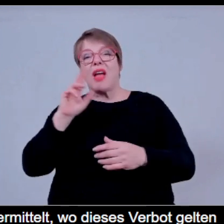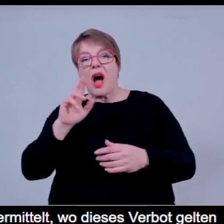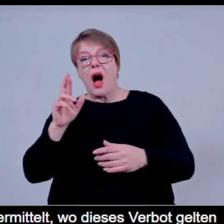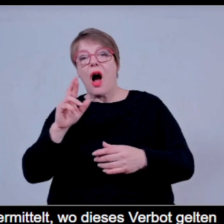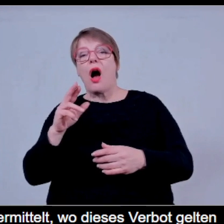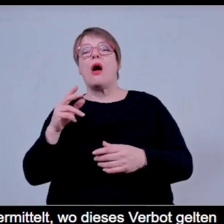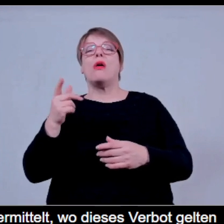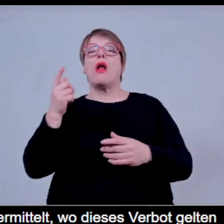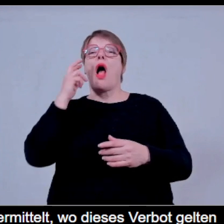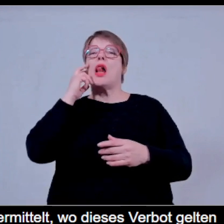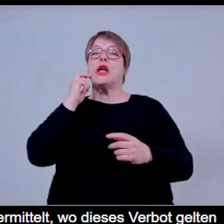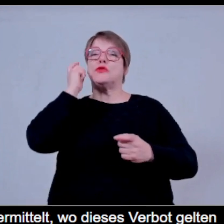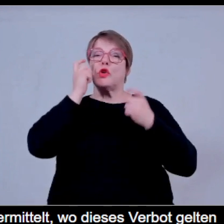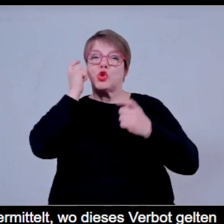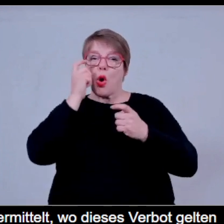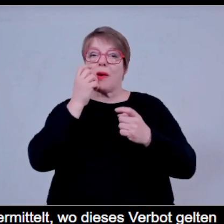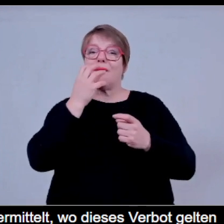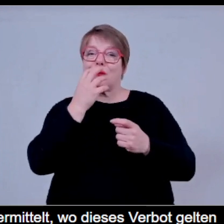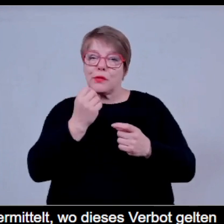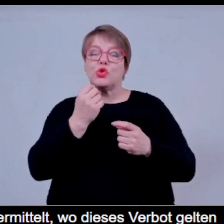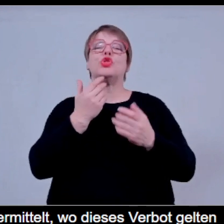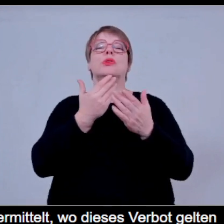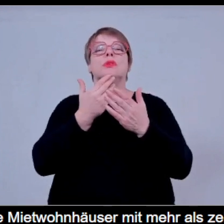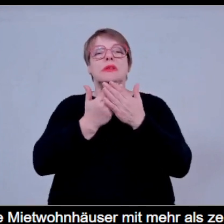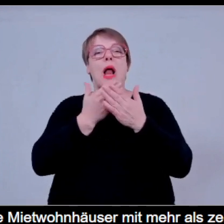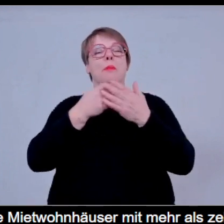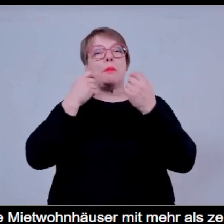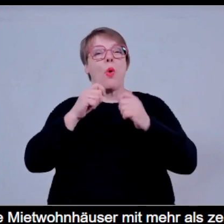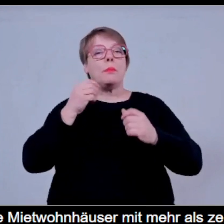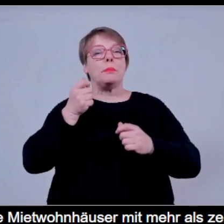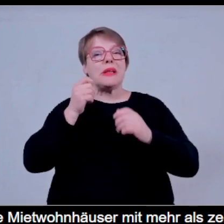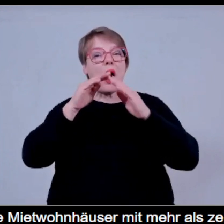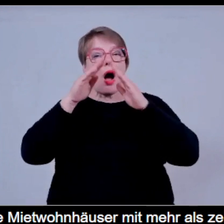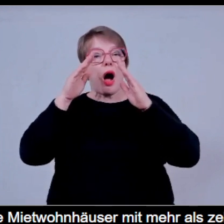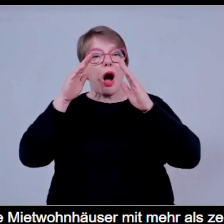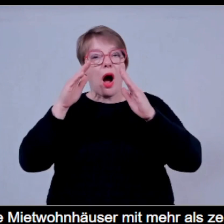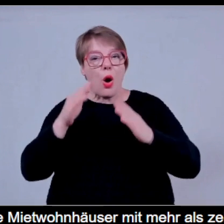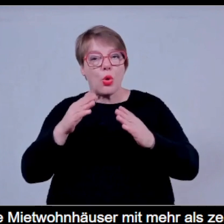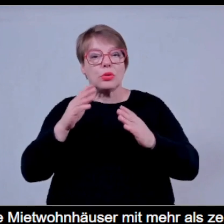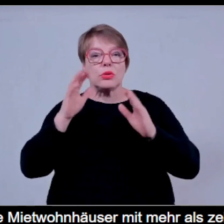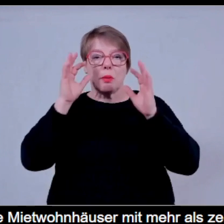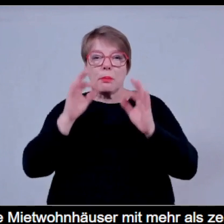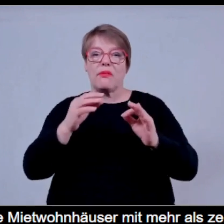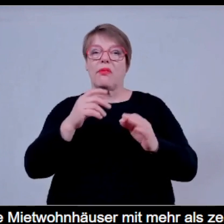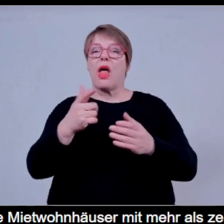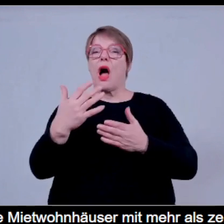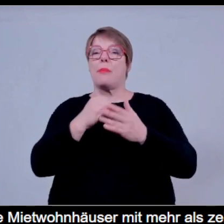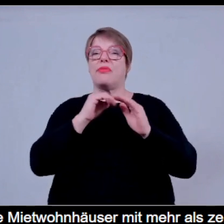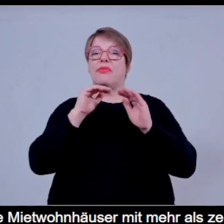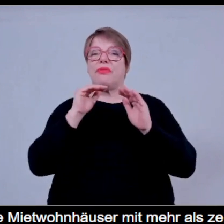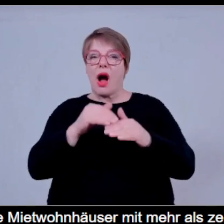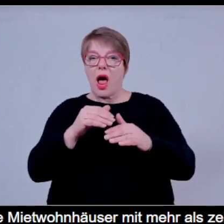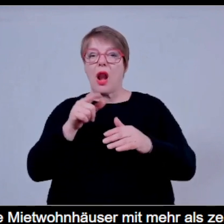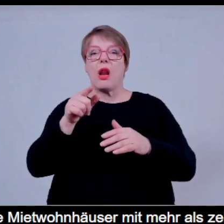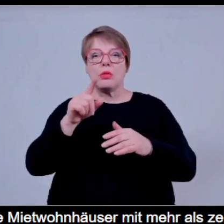Wir werden jetzt in die Verbändeanhörung gehen und wieder alle, so wie bei der 201a, alle Gemeinden und Städte in Bayern